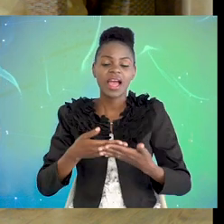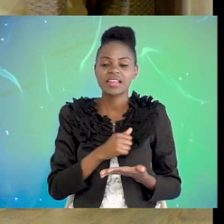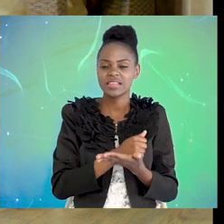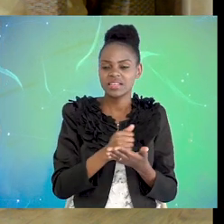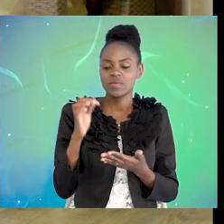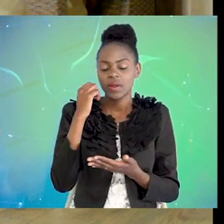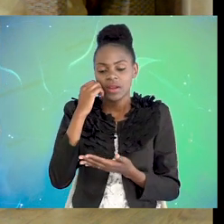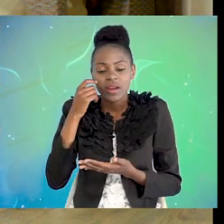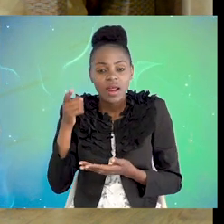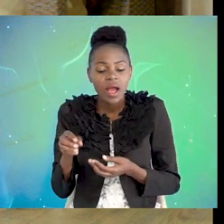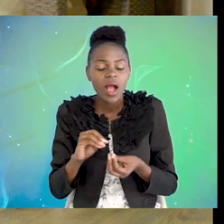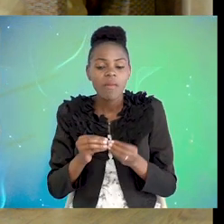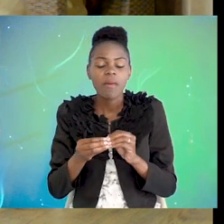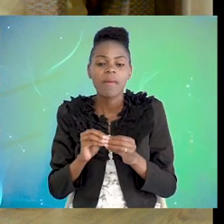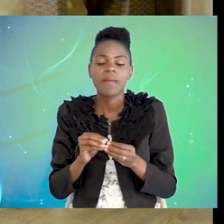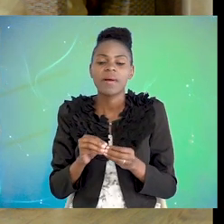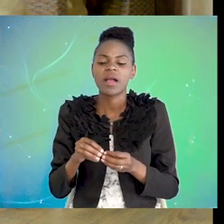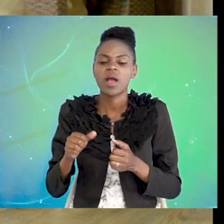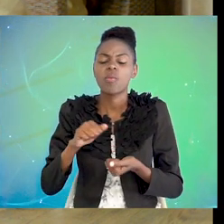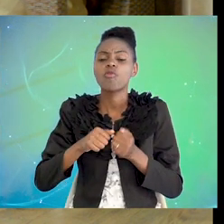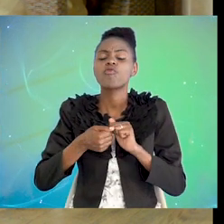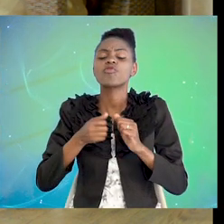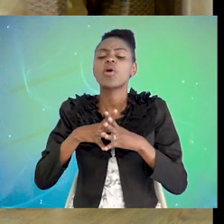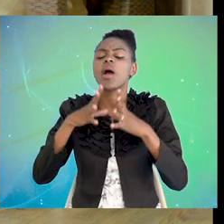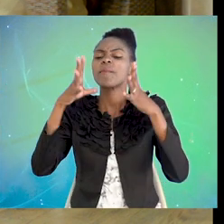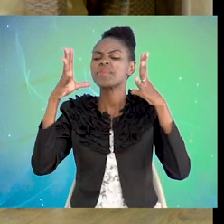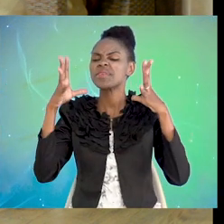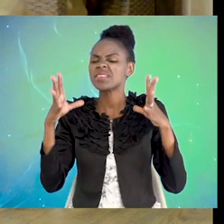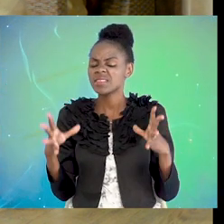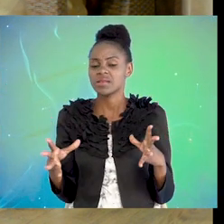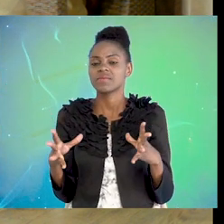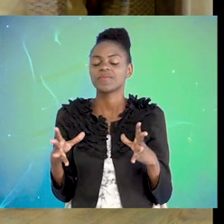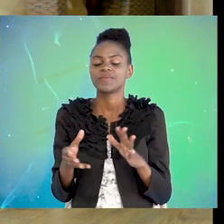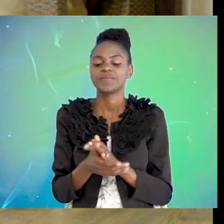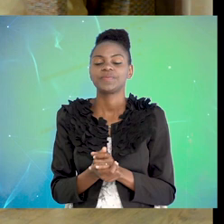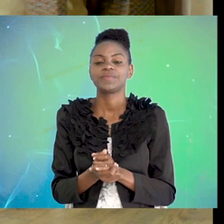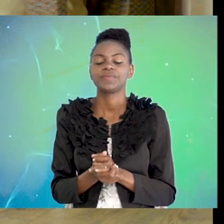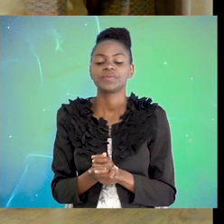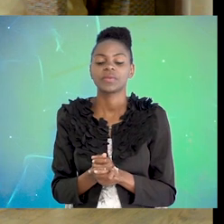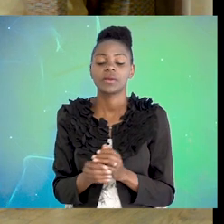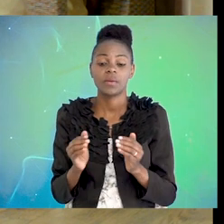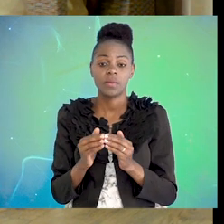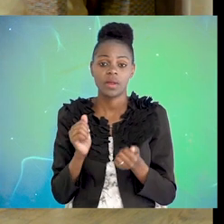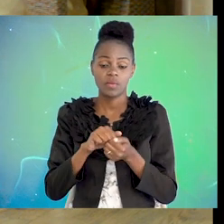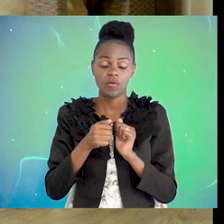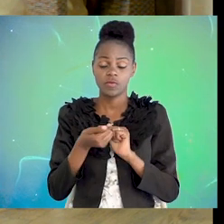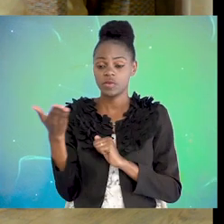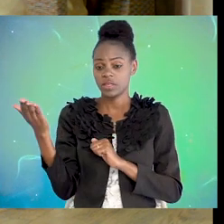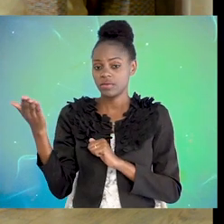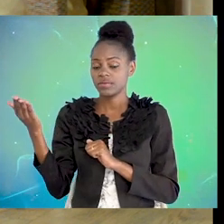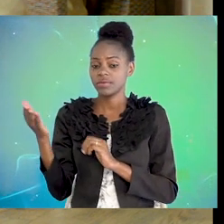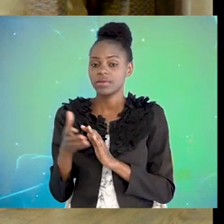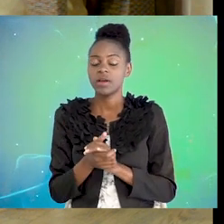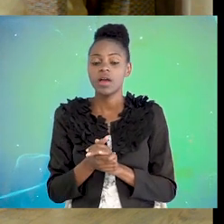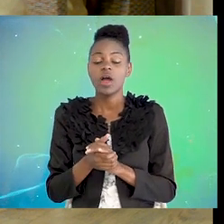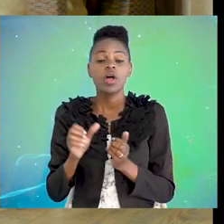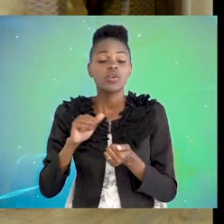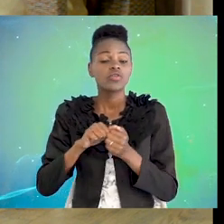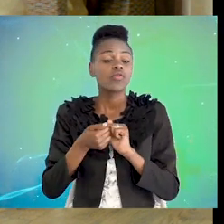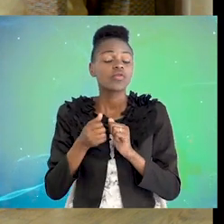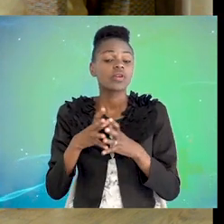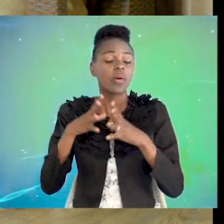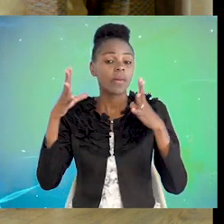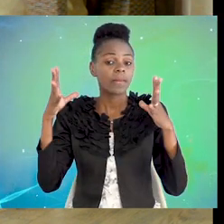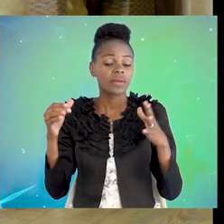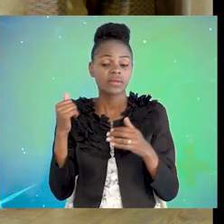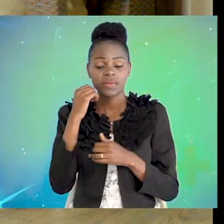mene. Ama banga development complications. Kamina tine kuti ama kala ndi ama kumana ndi zovuta zina. Zovuta kwa mbili